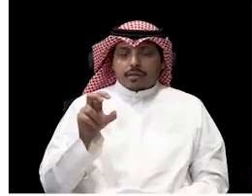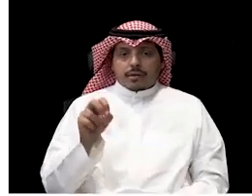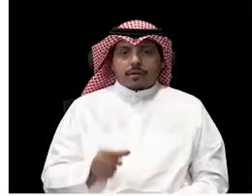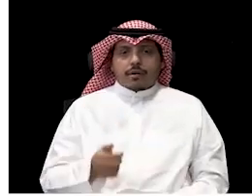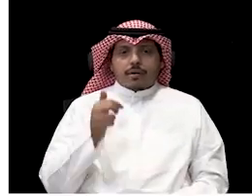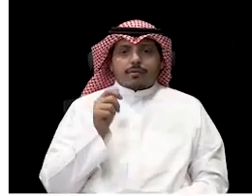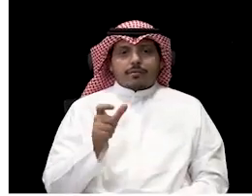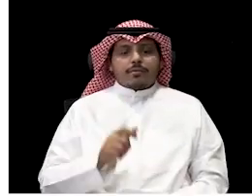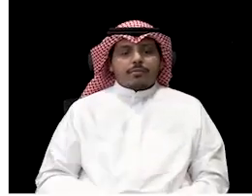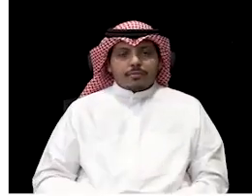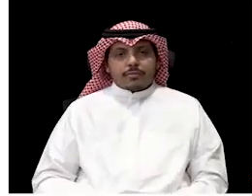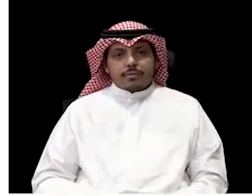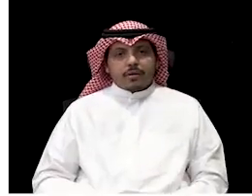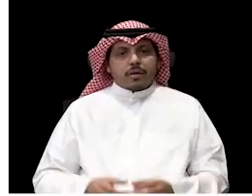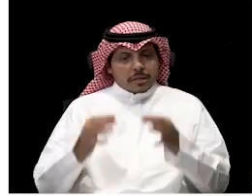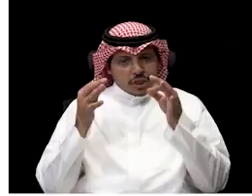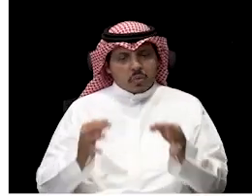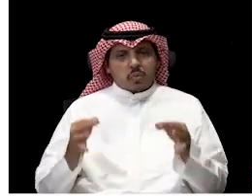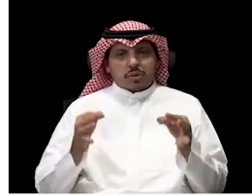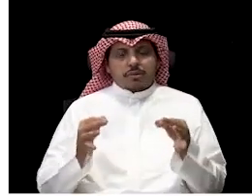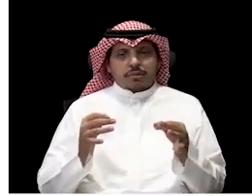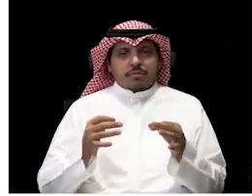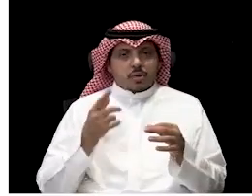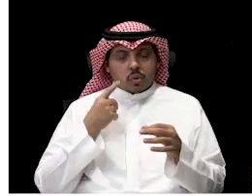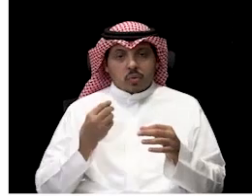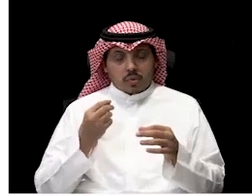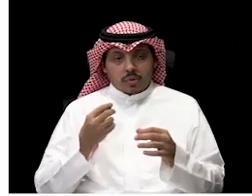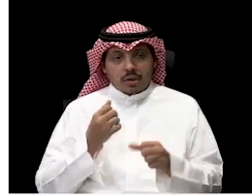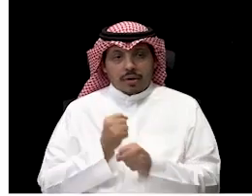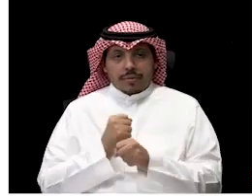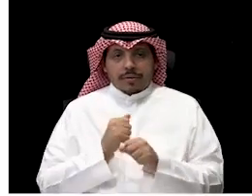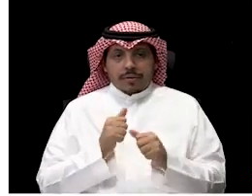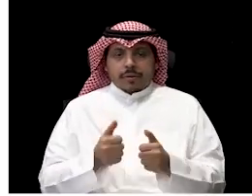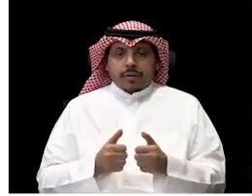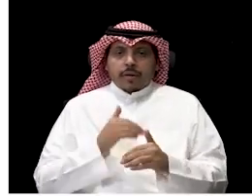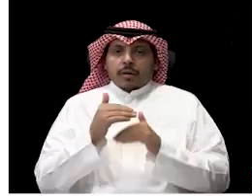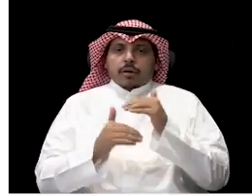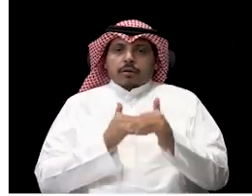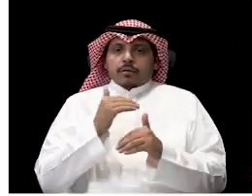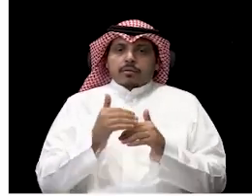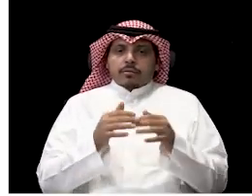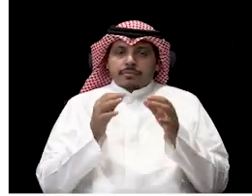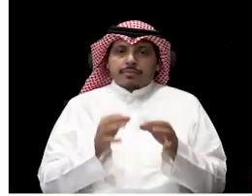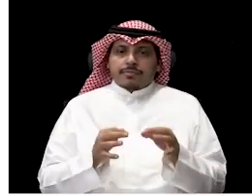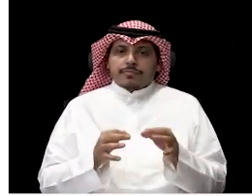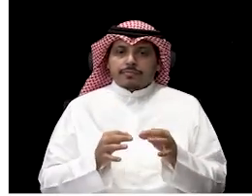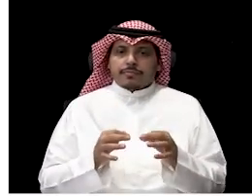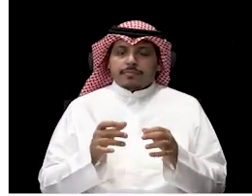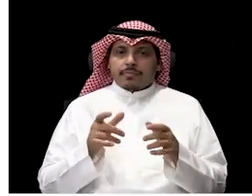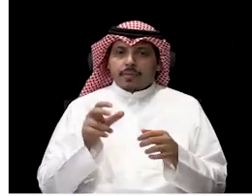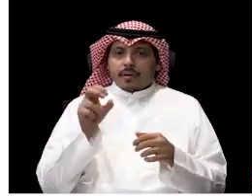والجودة. الإتقان اللي هو حسن العمل، التطوير بالإضافة إلى التزام